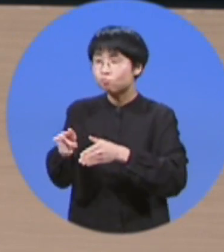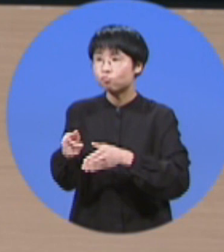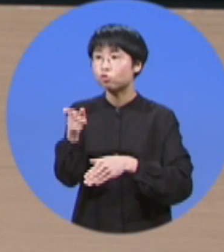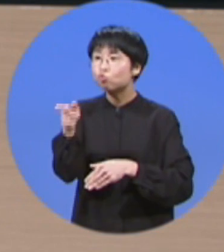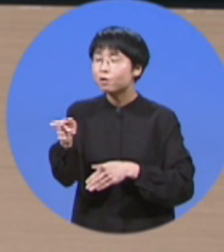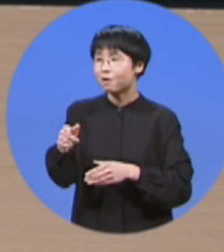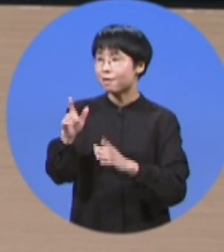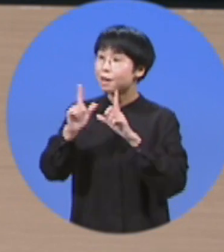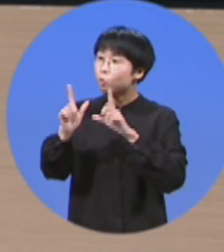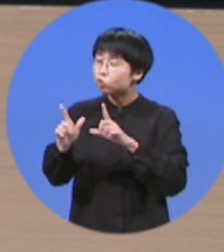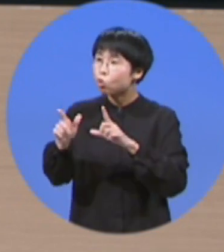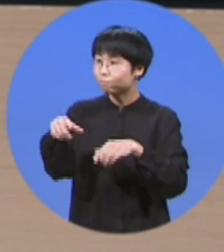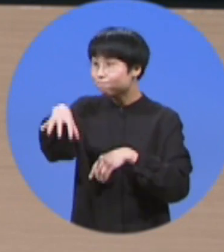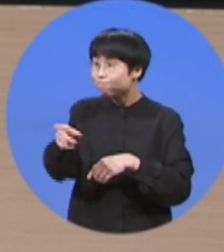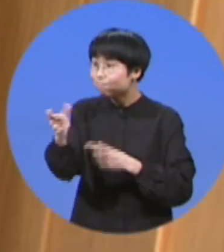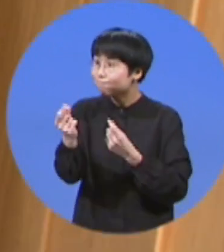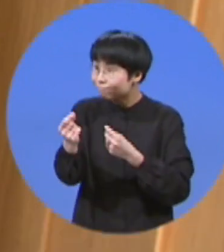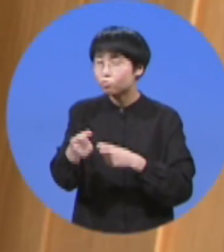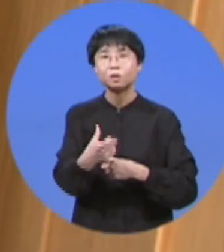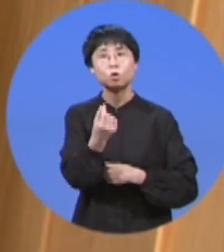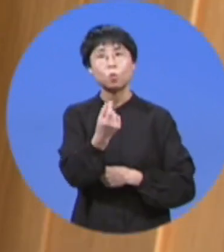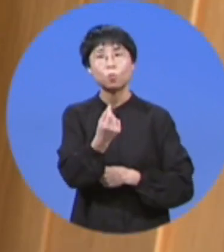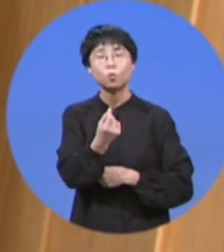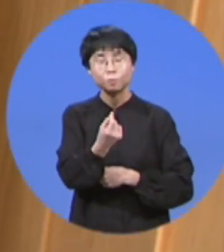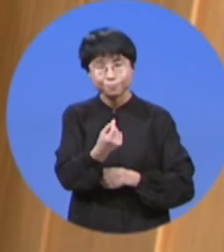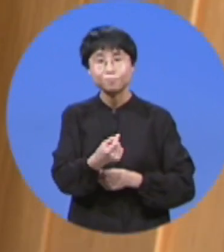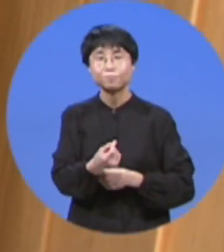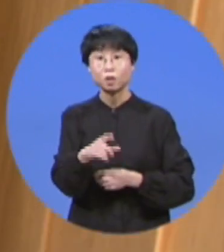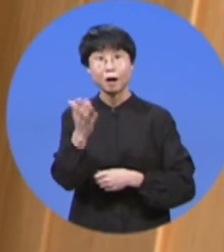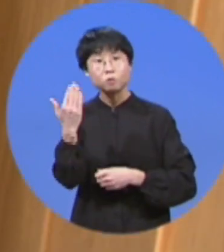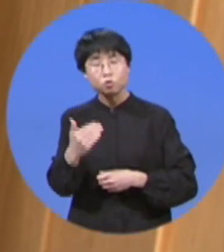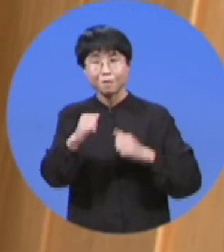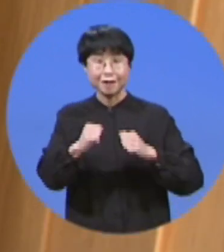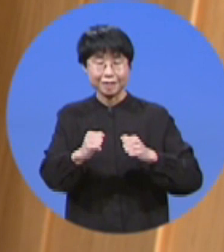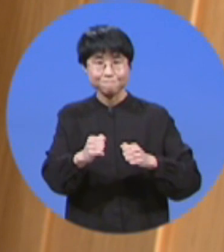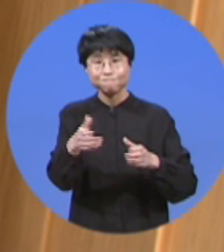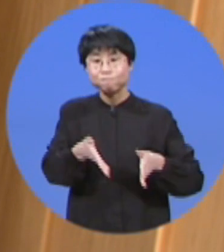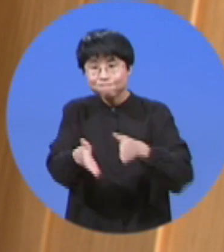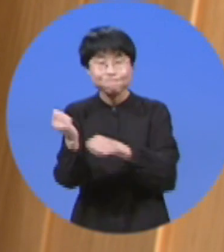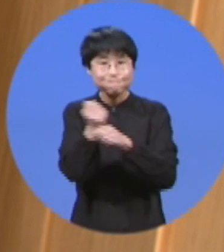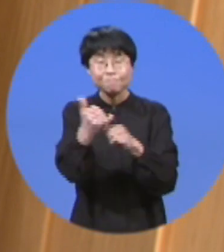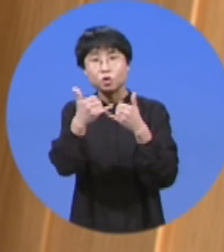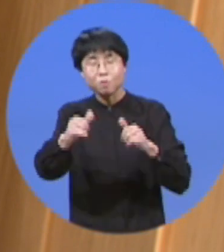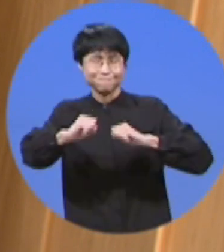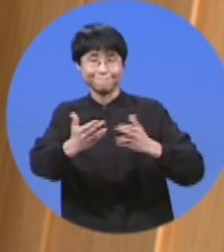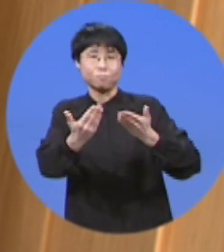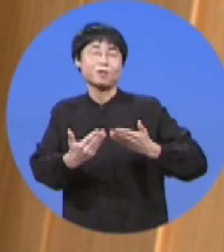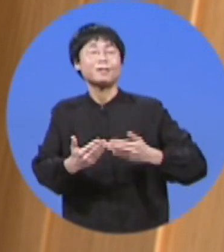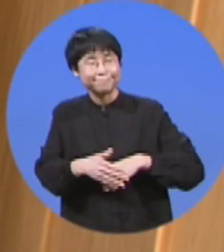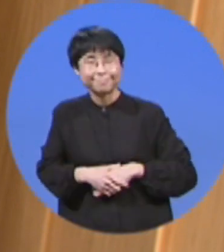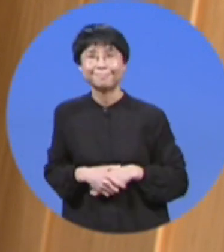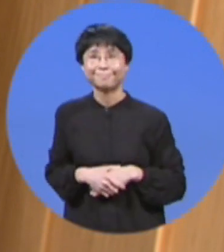ートしていたのが袖ヶ浦市ですよね。 その通りです。あの時はランナーや沿道で応援する皆さんに元気をいただき